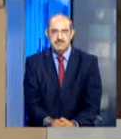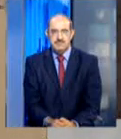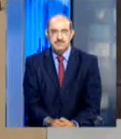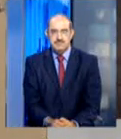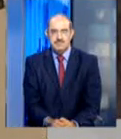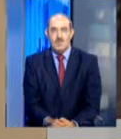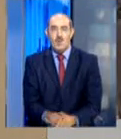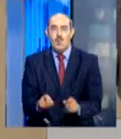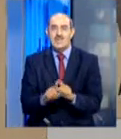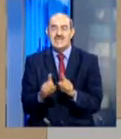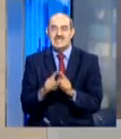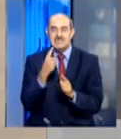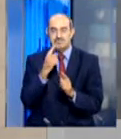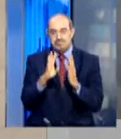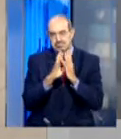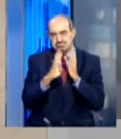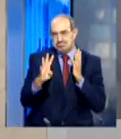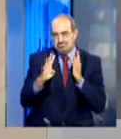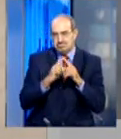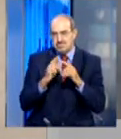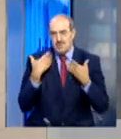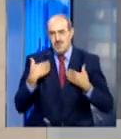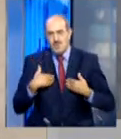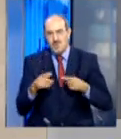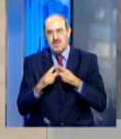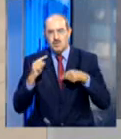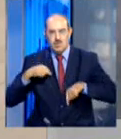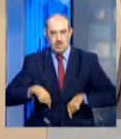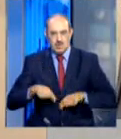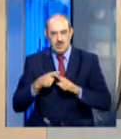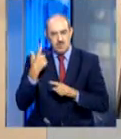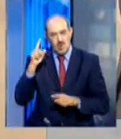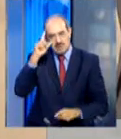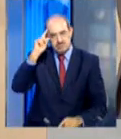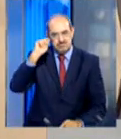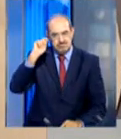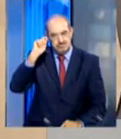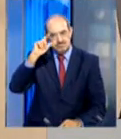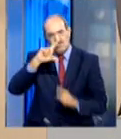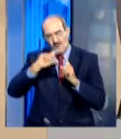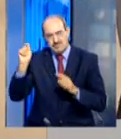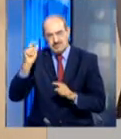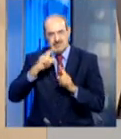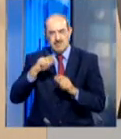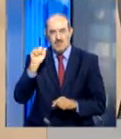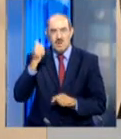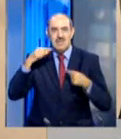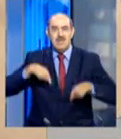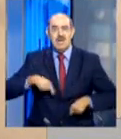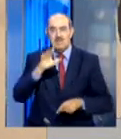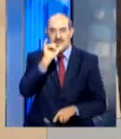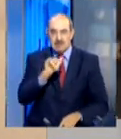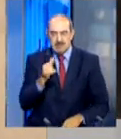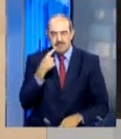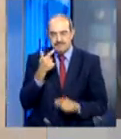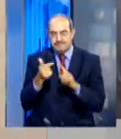وكان في توديع السيد الرئيس بأرضية مطاري الجزائري الدولي هواري بومدين الوزير الأول أيمن بن عبد